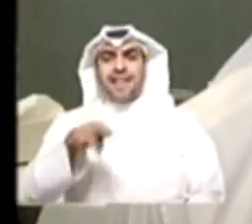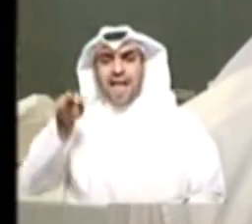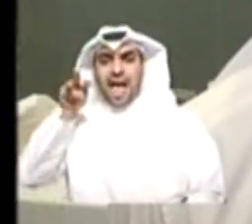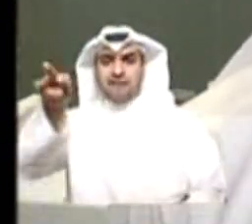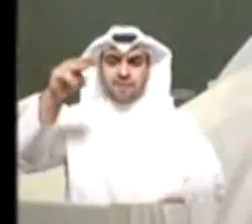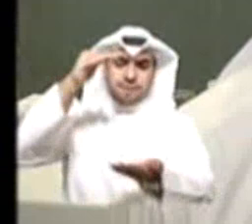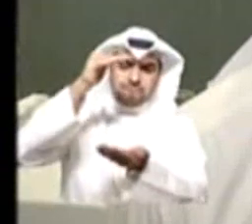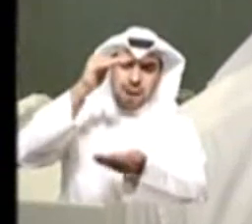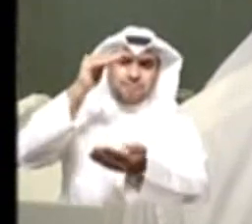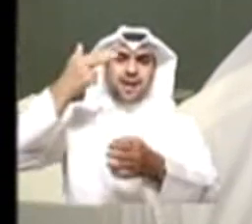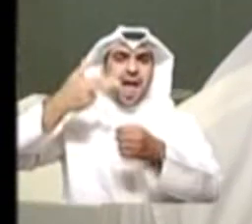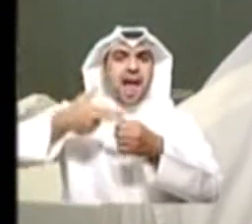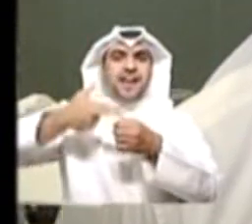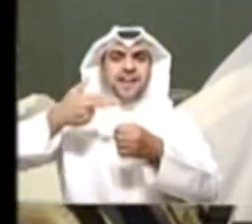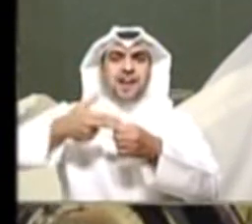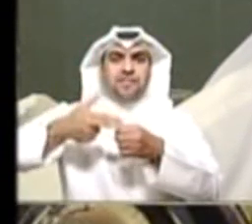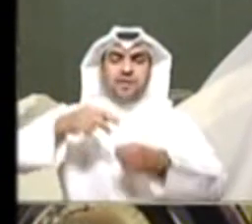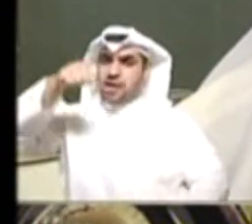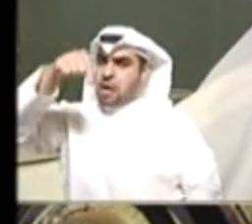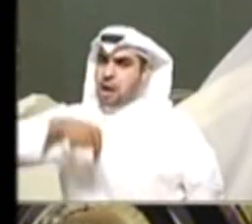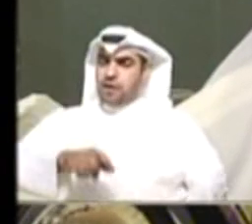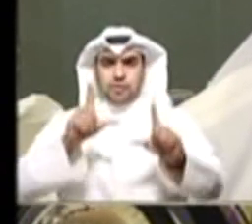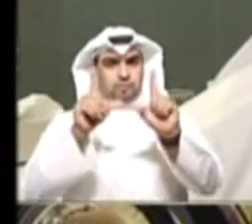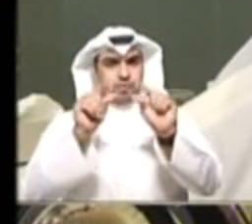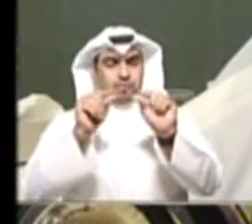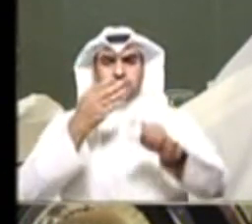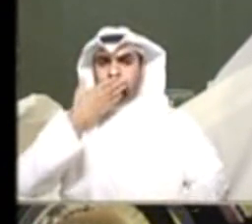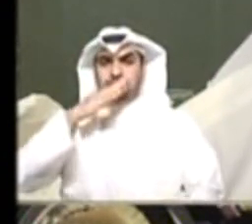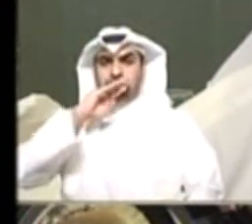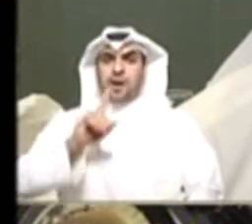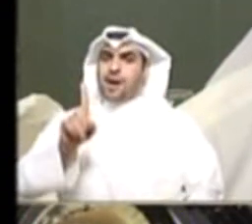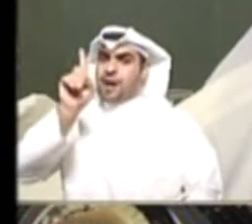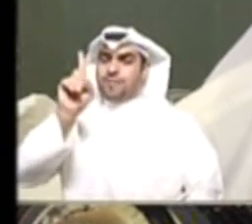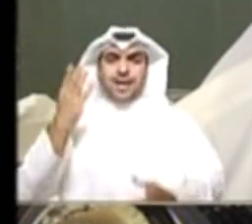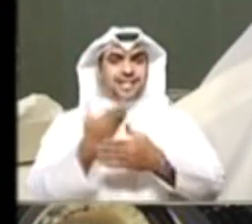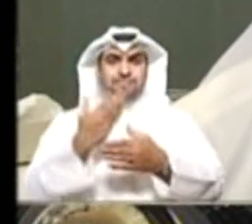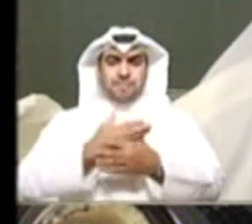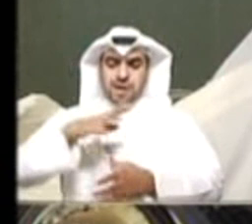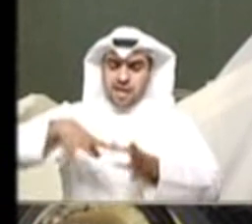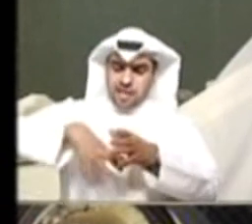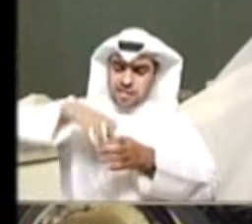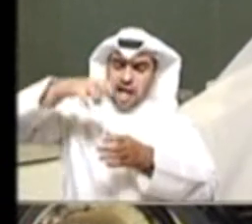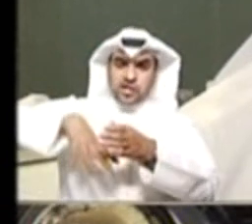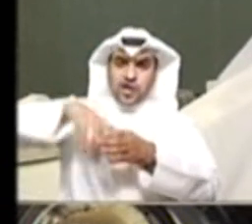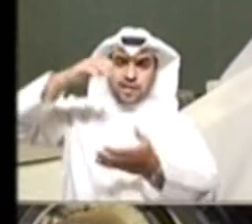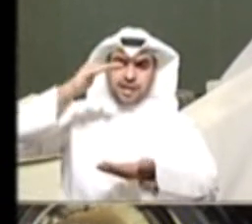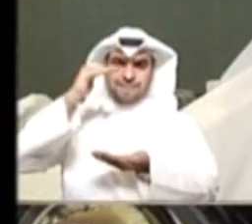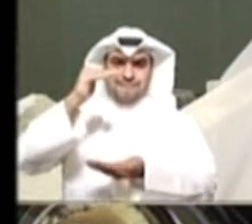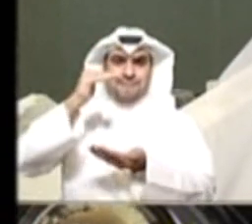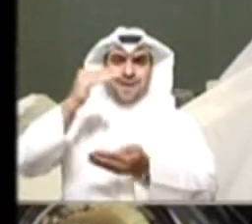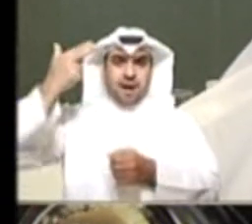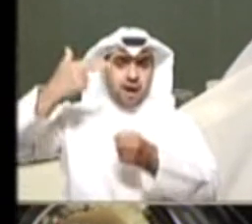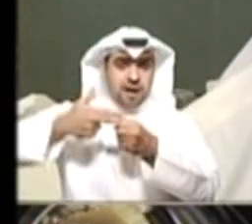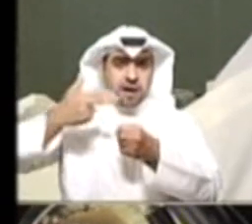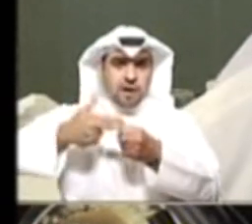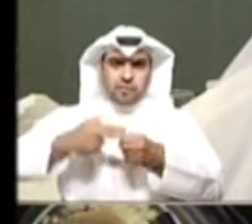لتاريخ الشركة، لأن وصلنا لأول مرة ل 100,000 برميل نفط مكافئ من الإنتاج، وهذا ليس الهدف الحقيقي،